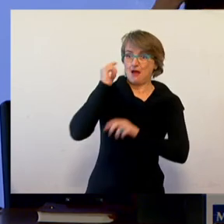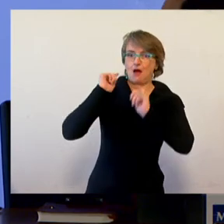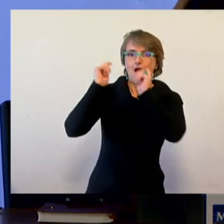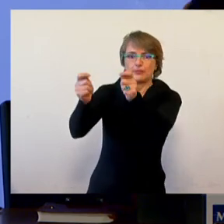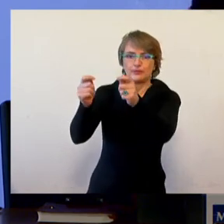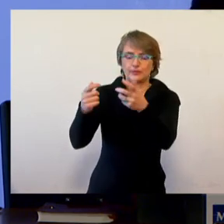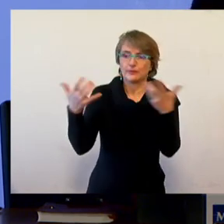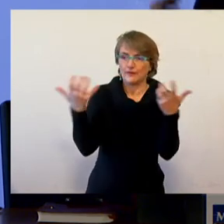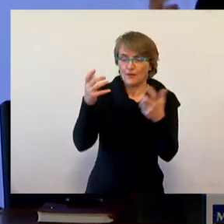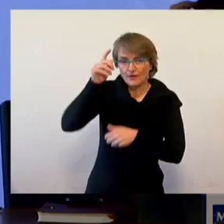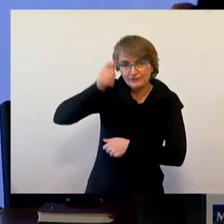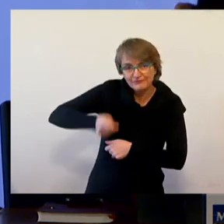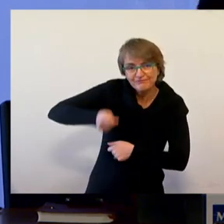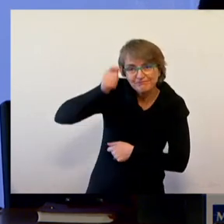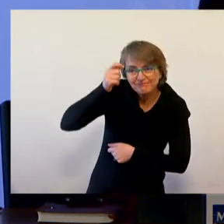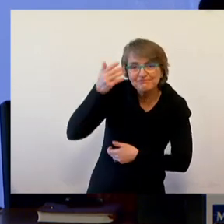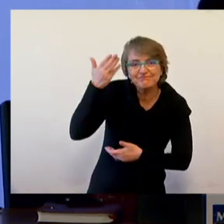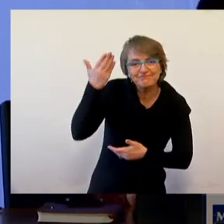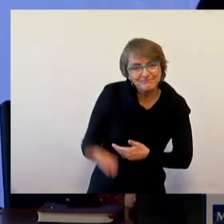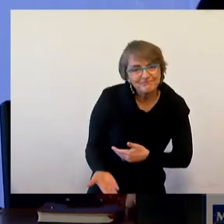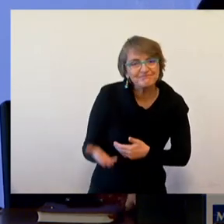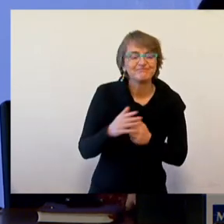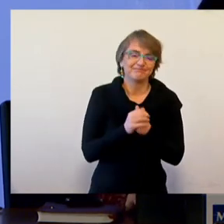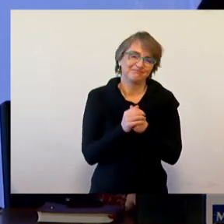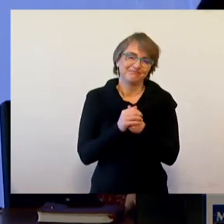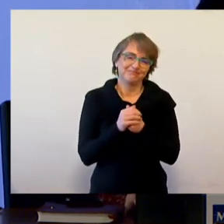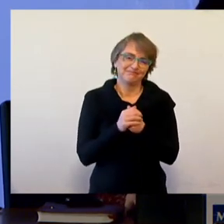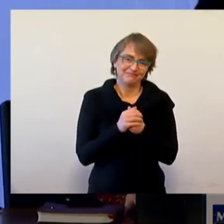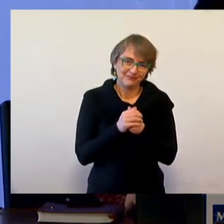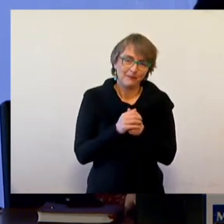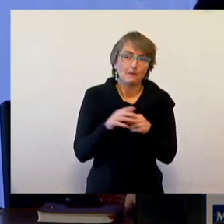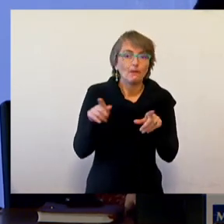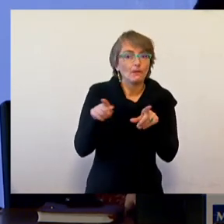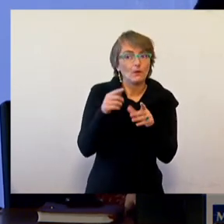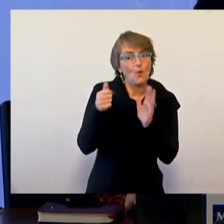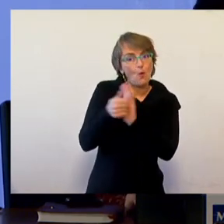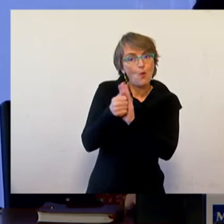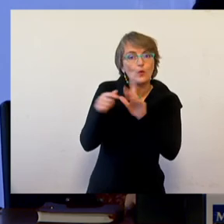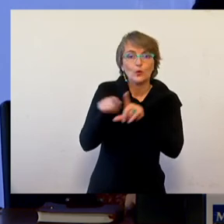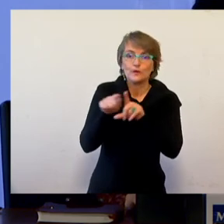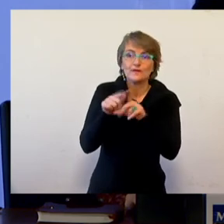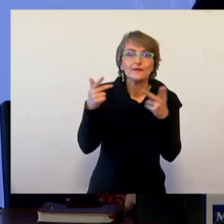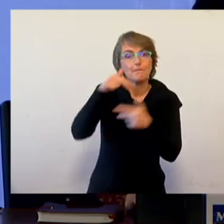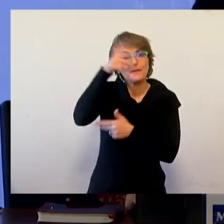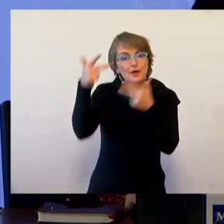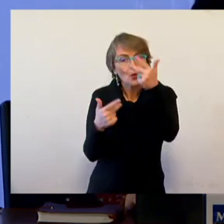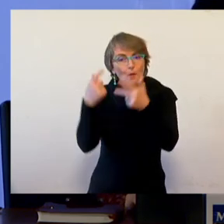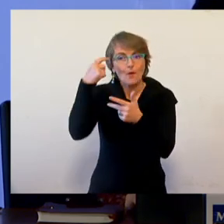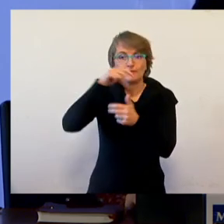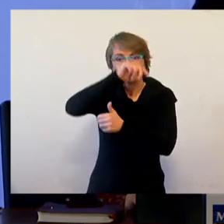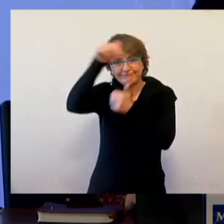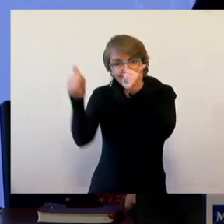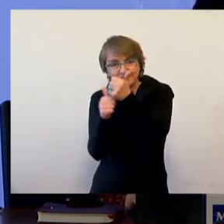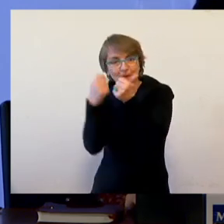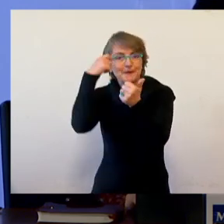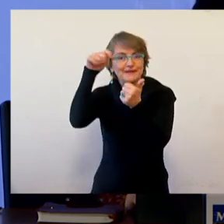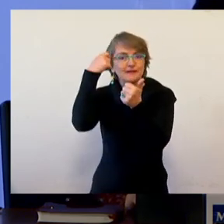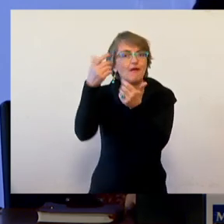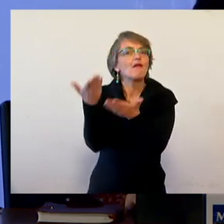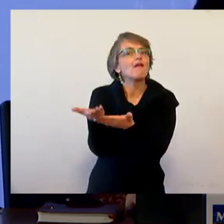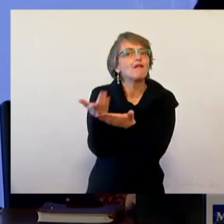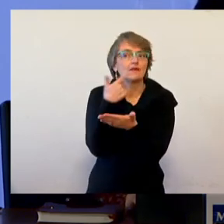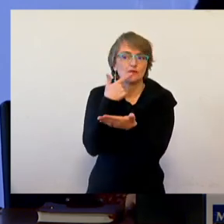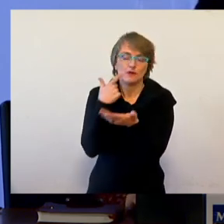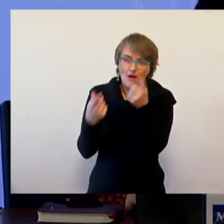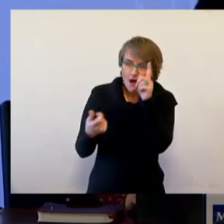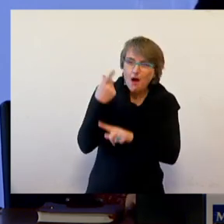qui est vice-présidente à la Métropole. Mais il est important dans notre engagement en tant qu'élu eh bien, de continuer à mener